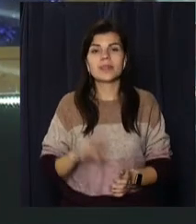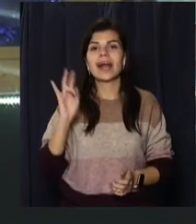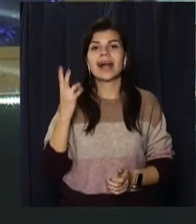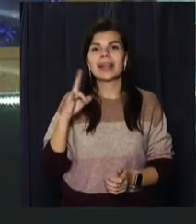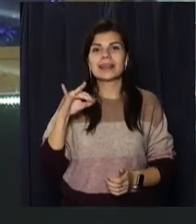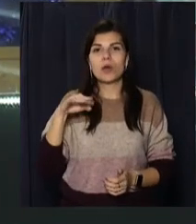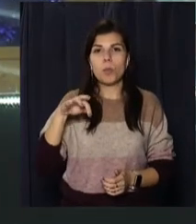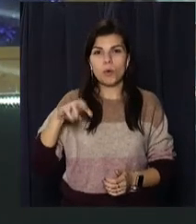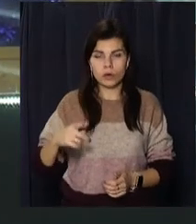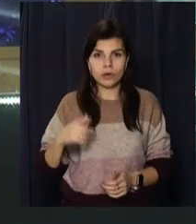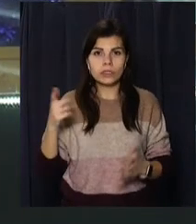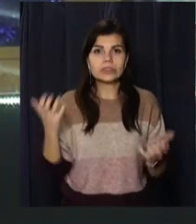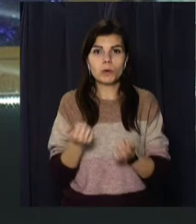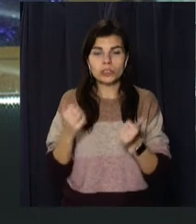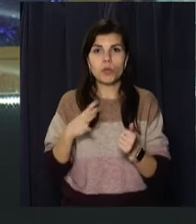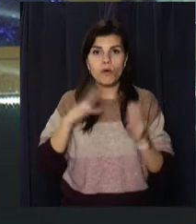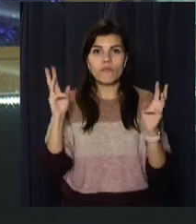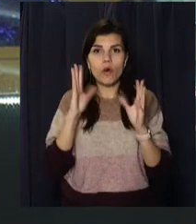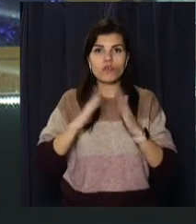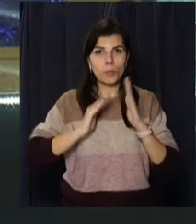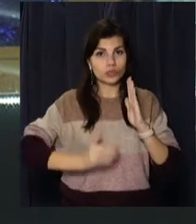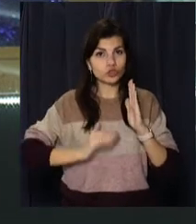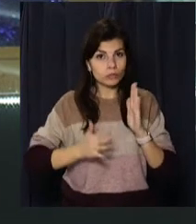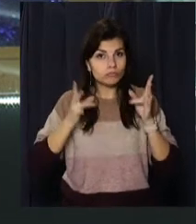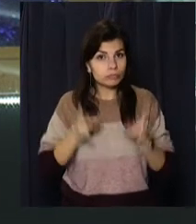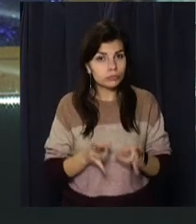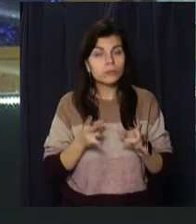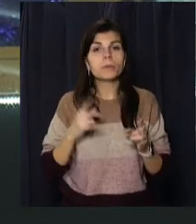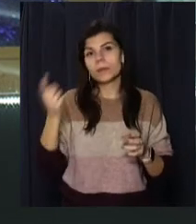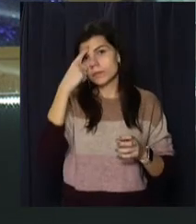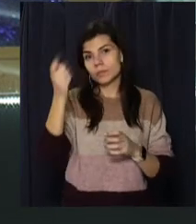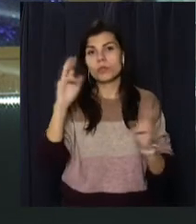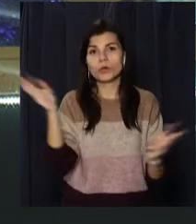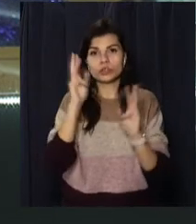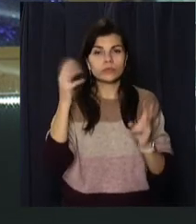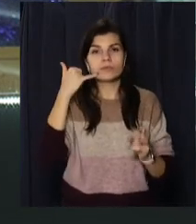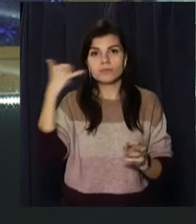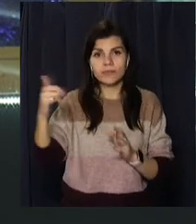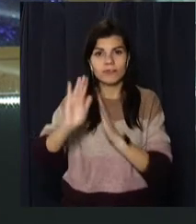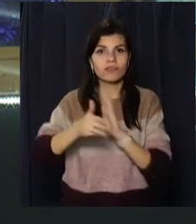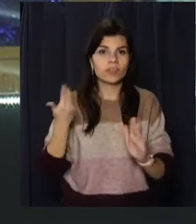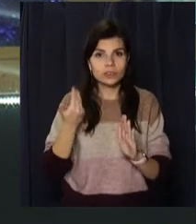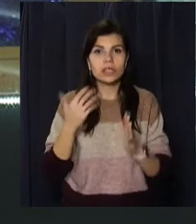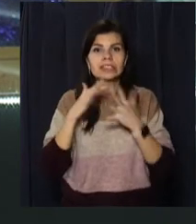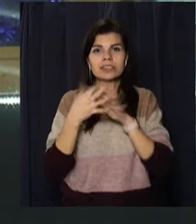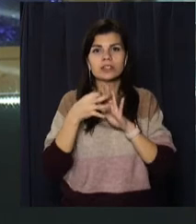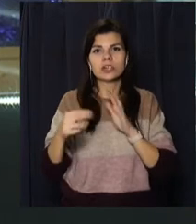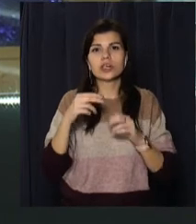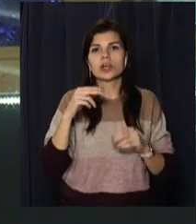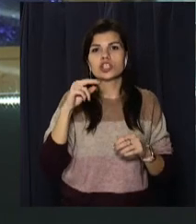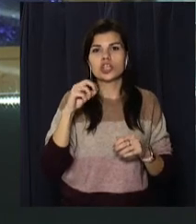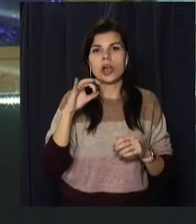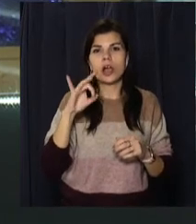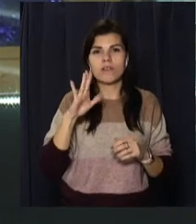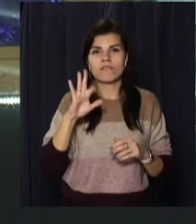районі надзвичайники боролися з вогнем у приватному будинку. Повідомлення про пожежу до служби порятунку надійшло із селища